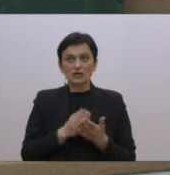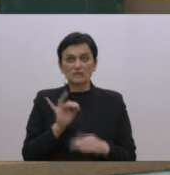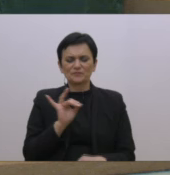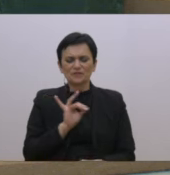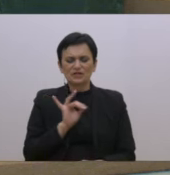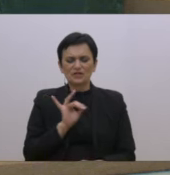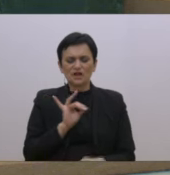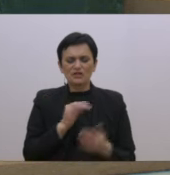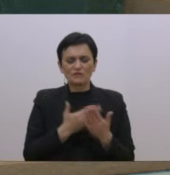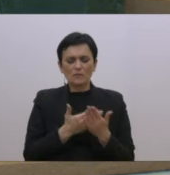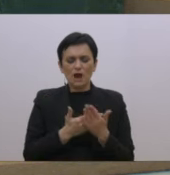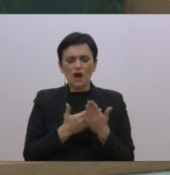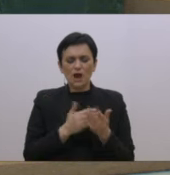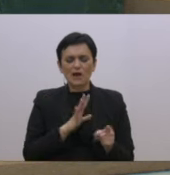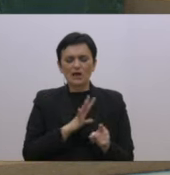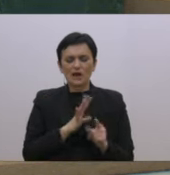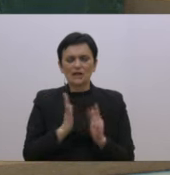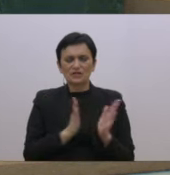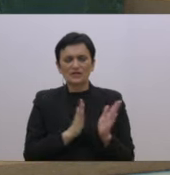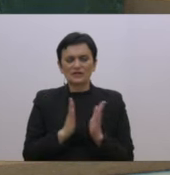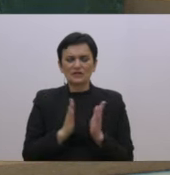იანვარში მაგალითად ეს იყო დაახლოებით